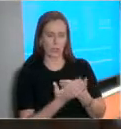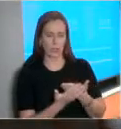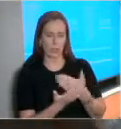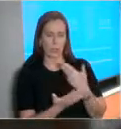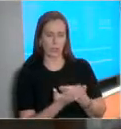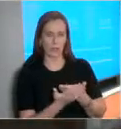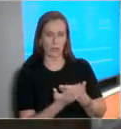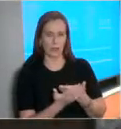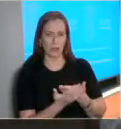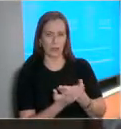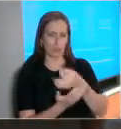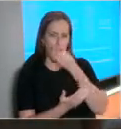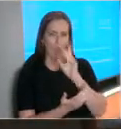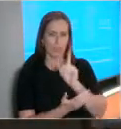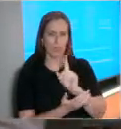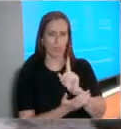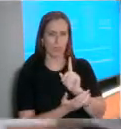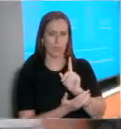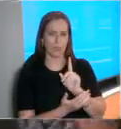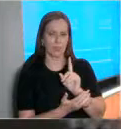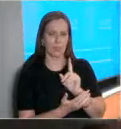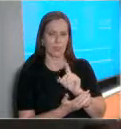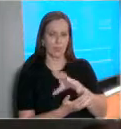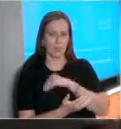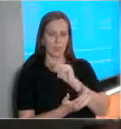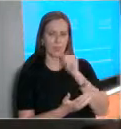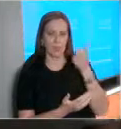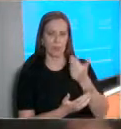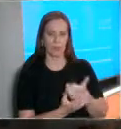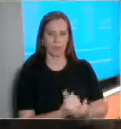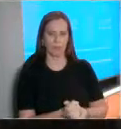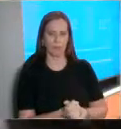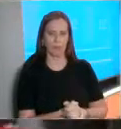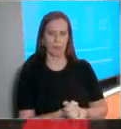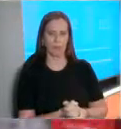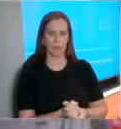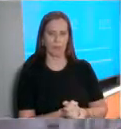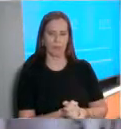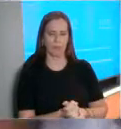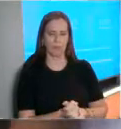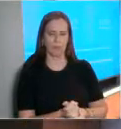הצעות מסוימות, שאלה מי מהם יסכים ראשון.